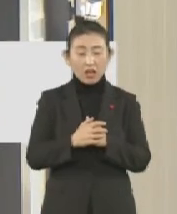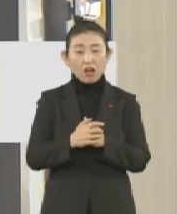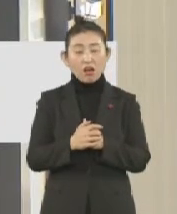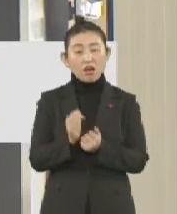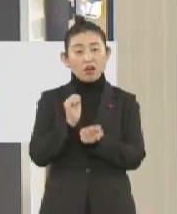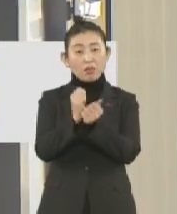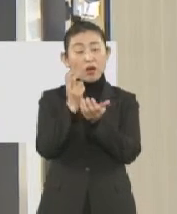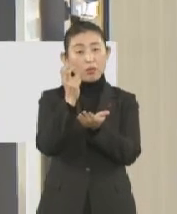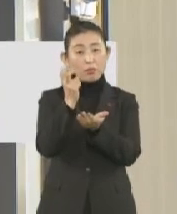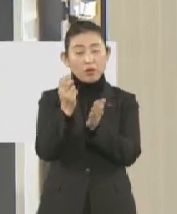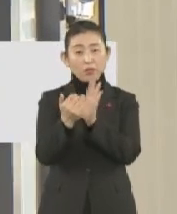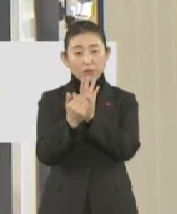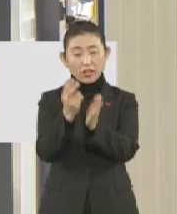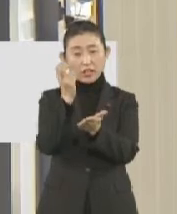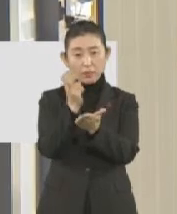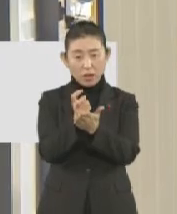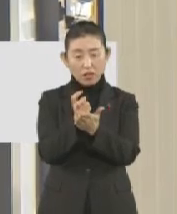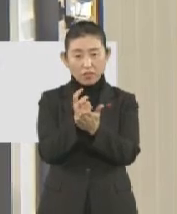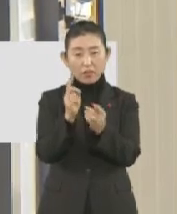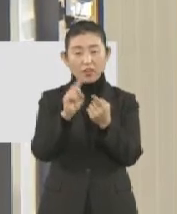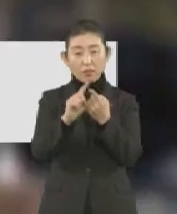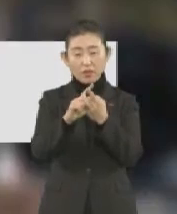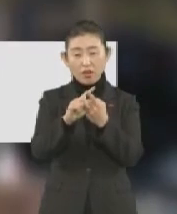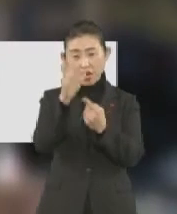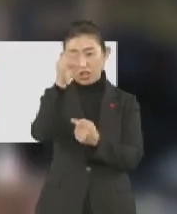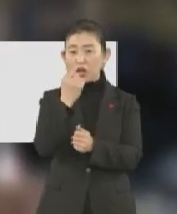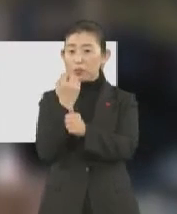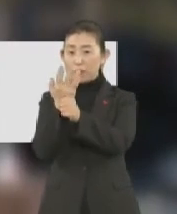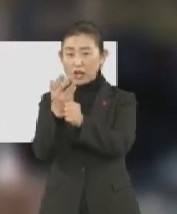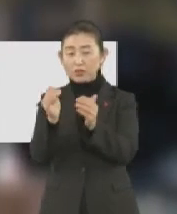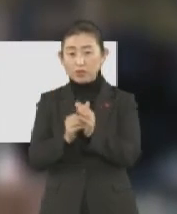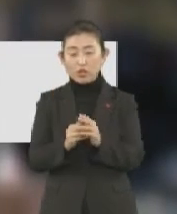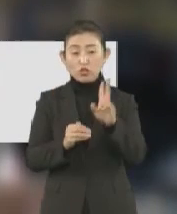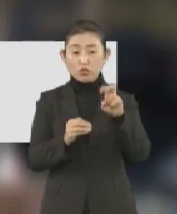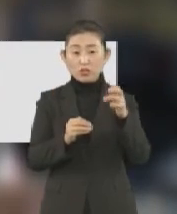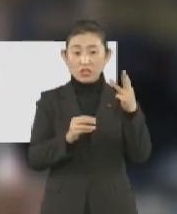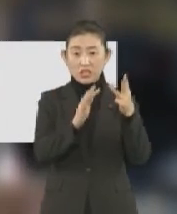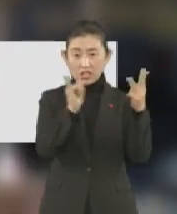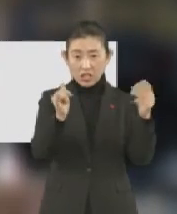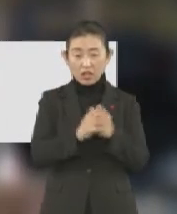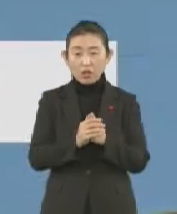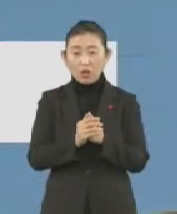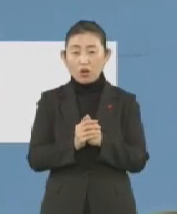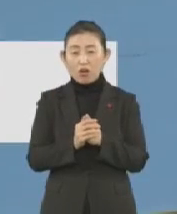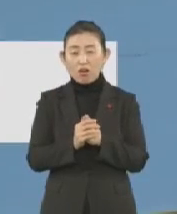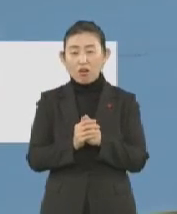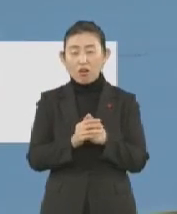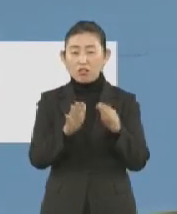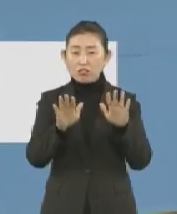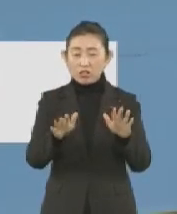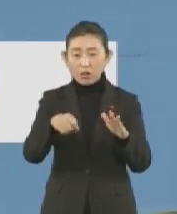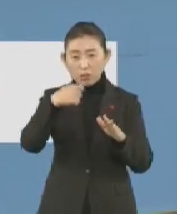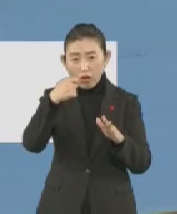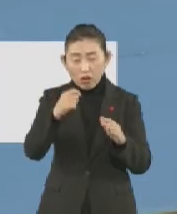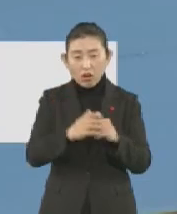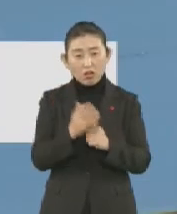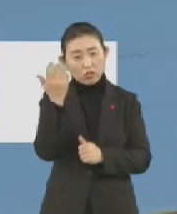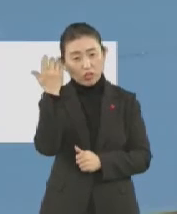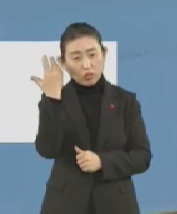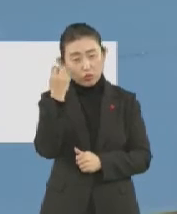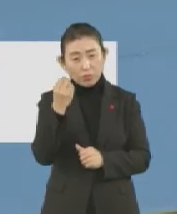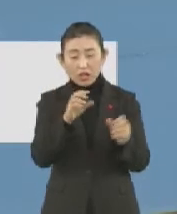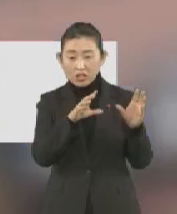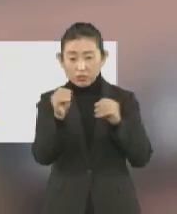법 위반 혐의로 고발 됐습니다 이 교회 목사와 교인 등 23명은 종교시설 소무 인과 단체 식사 숙박 2